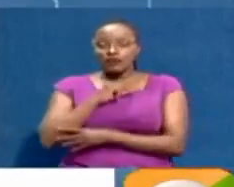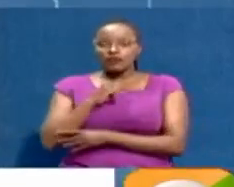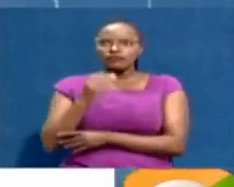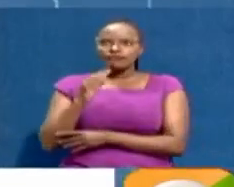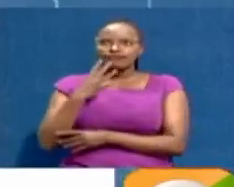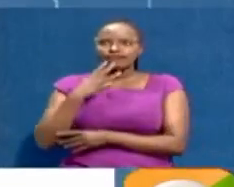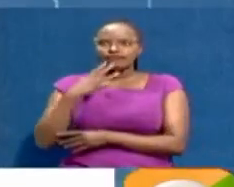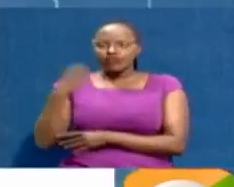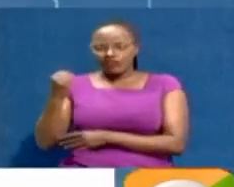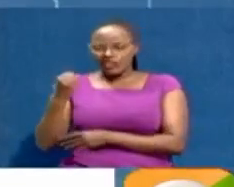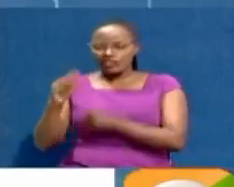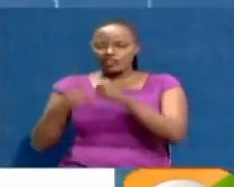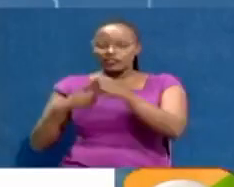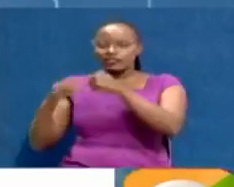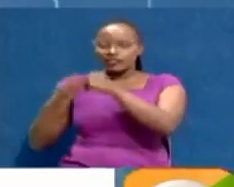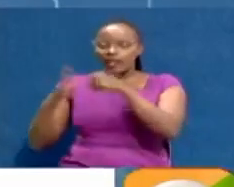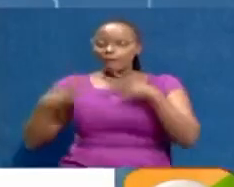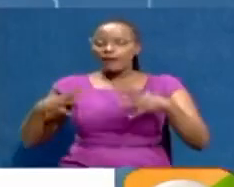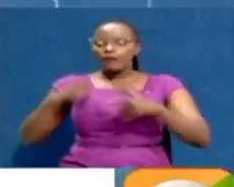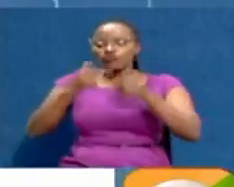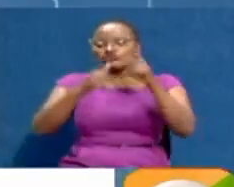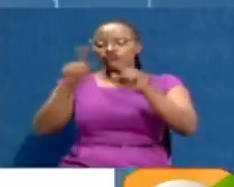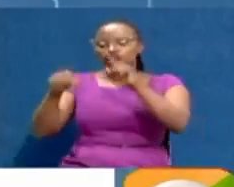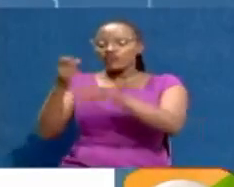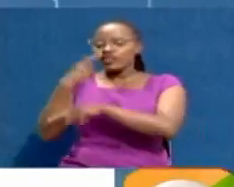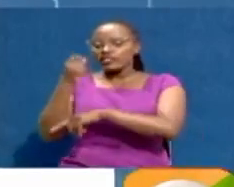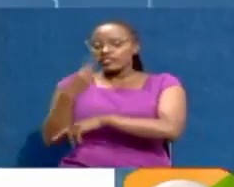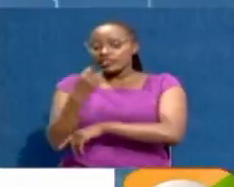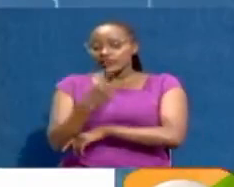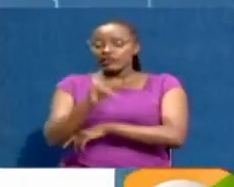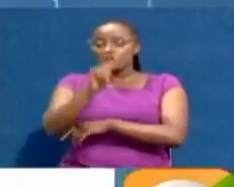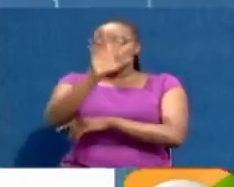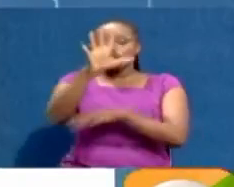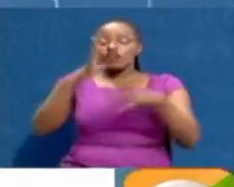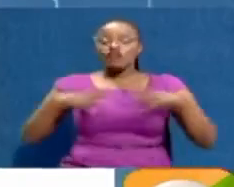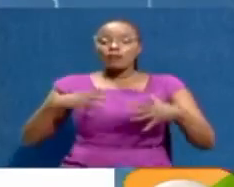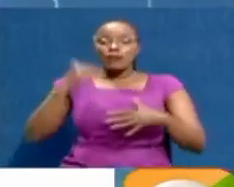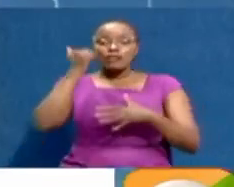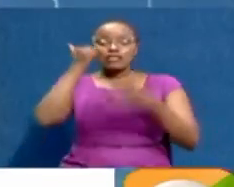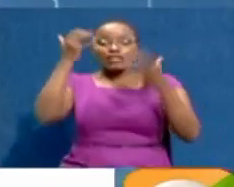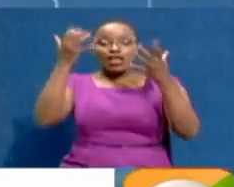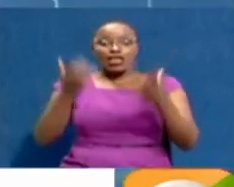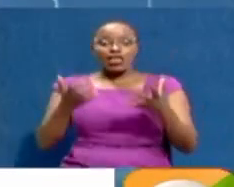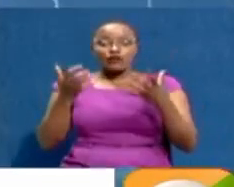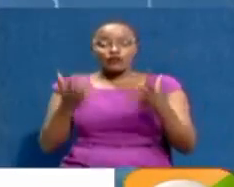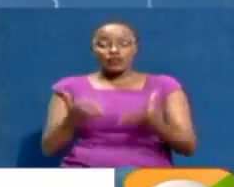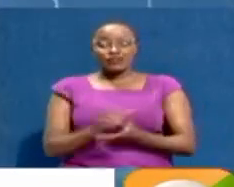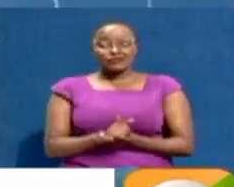506 wanatibiwa katika sehemu mbali mbali, 25 wakiwa katika hali mahututi.